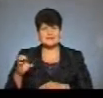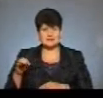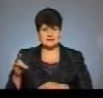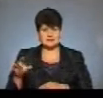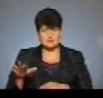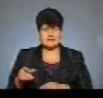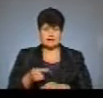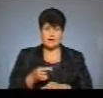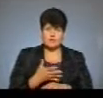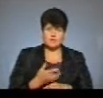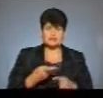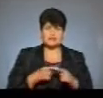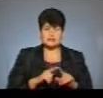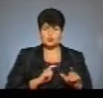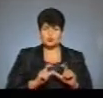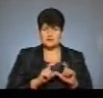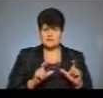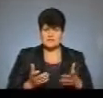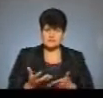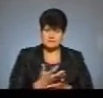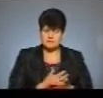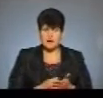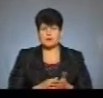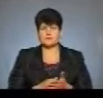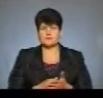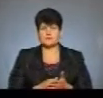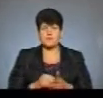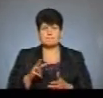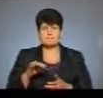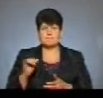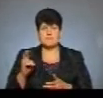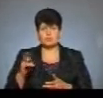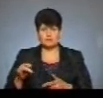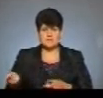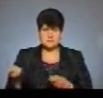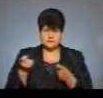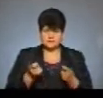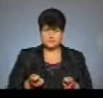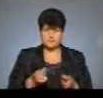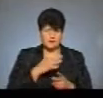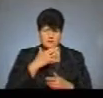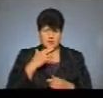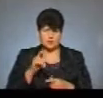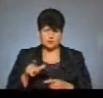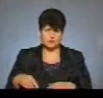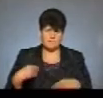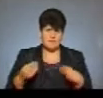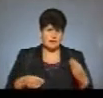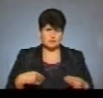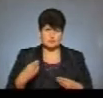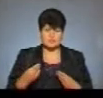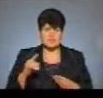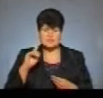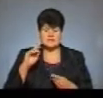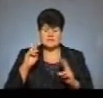з Тернополя, з технічного університету збирають, з Микулинець передають. Тобто багато людей передають, я не знаю, чи все